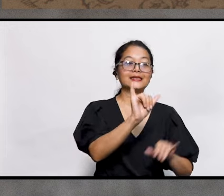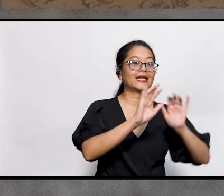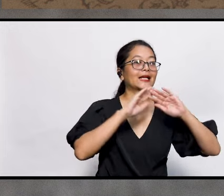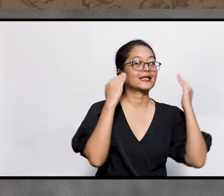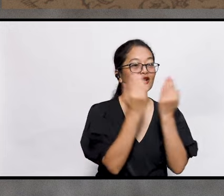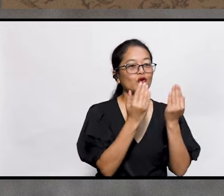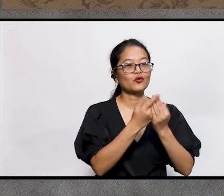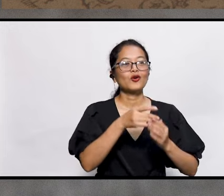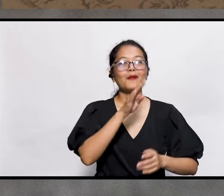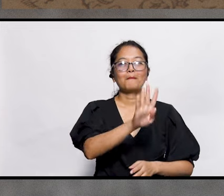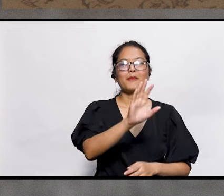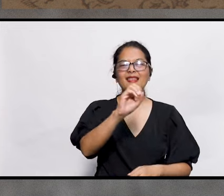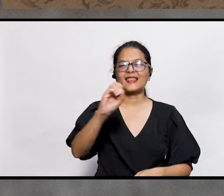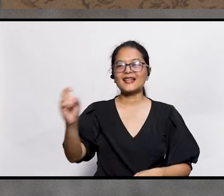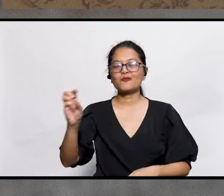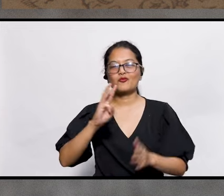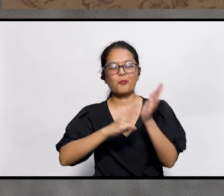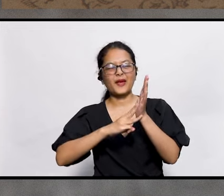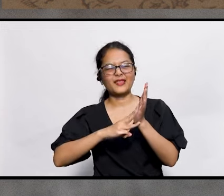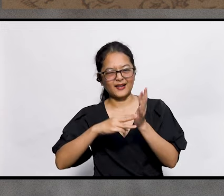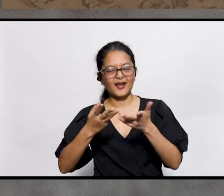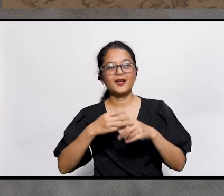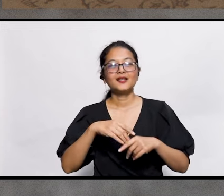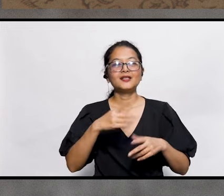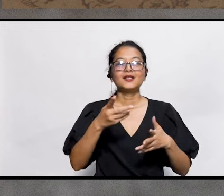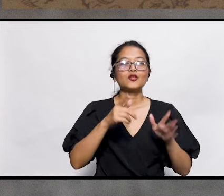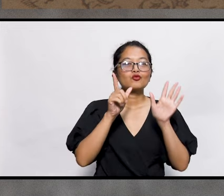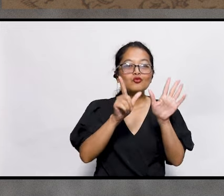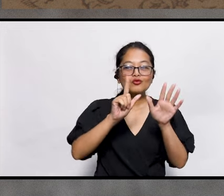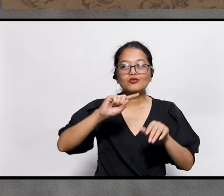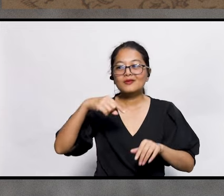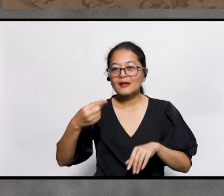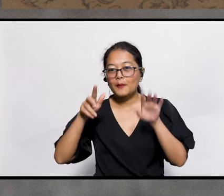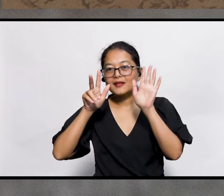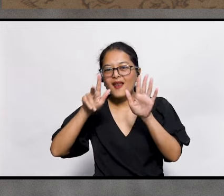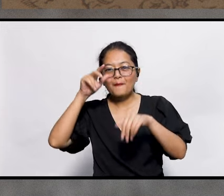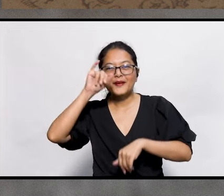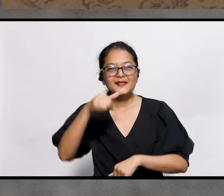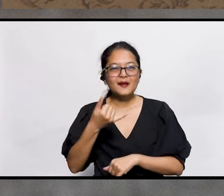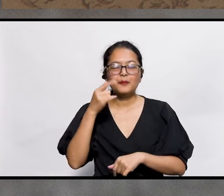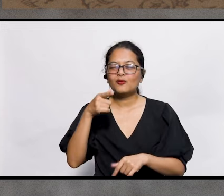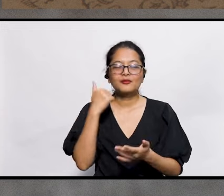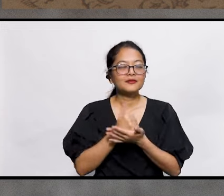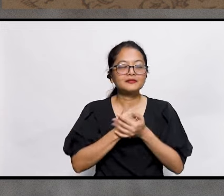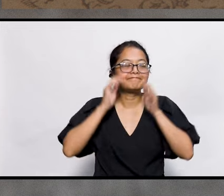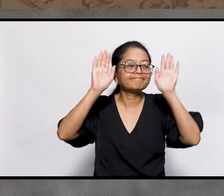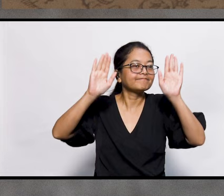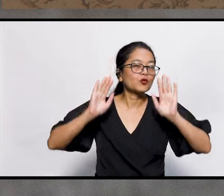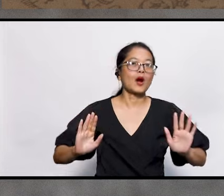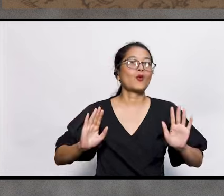50.000 m per durasinya 7 sampai 8 jam itu luar biasa sekali